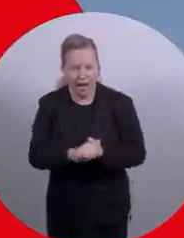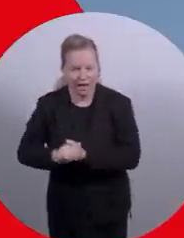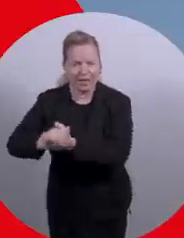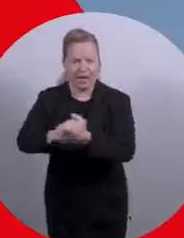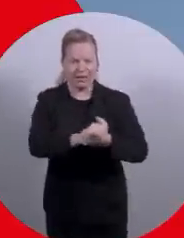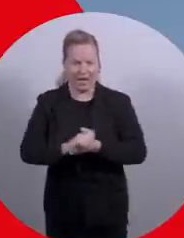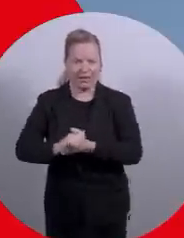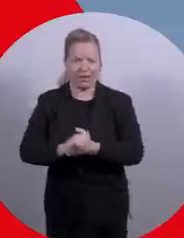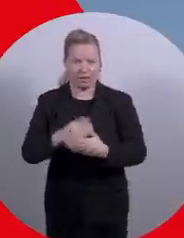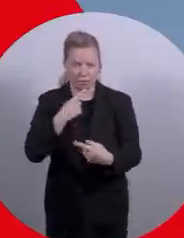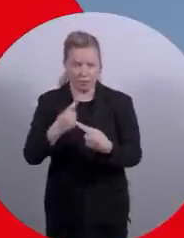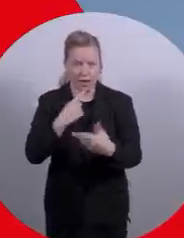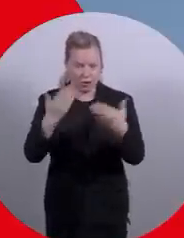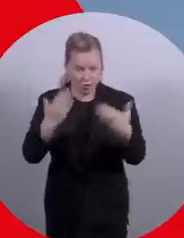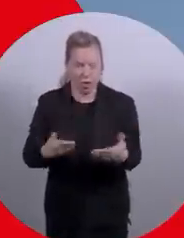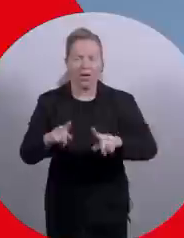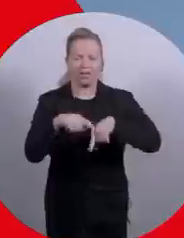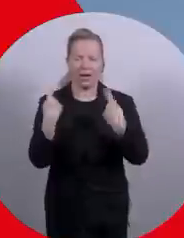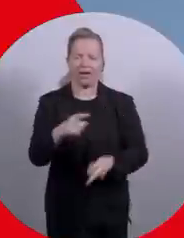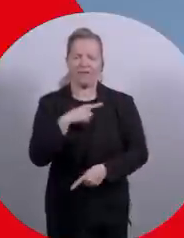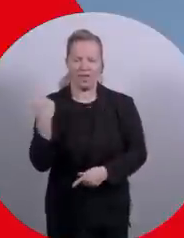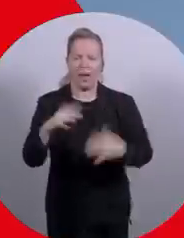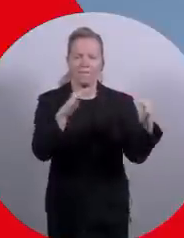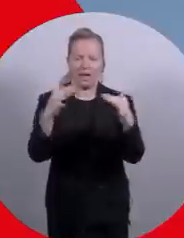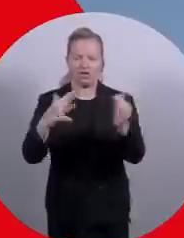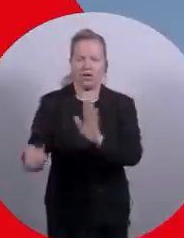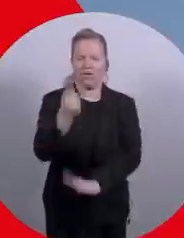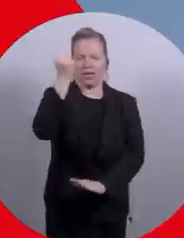gewinnen wir das Match und so funktioniert Sozialdemokratie